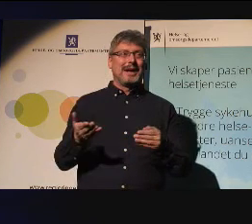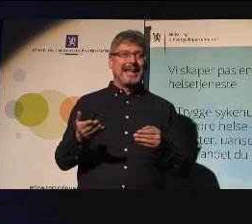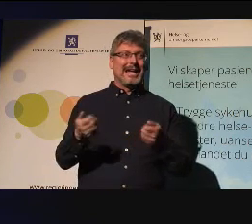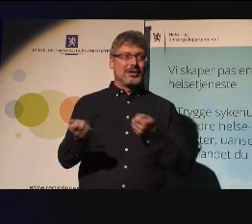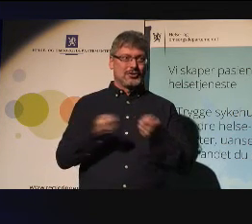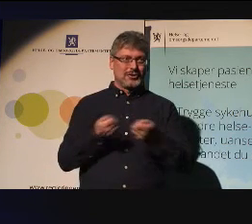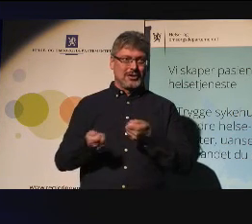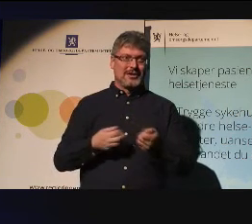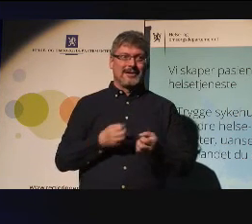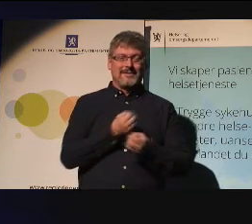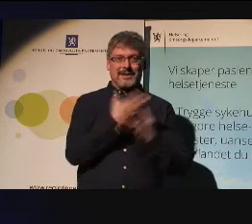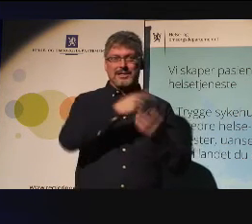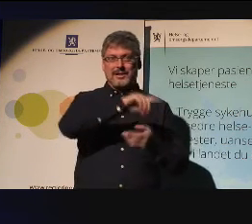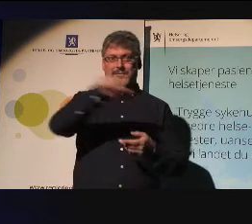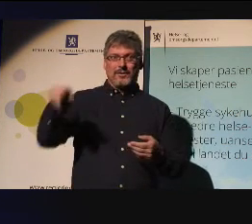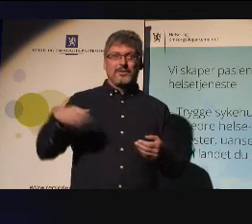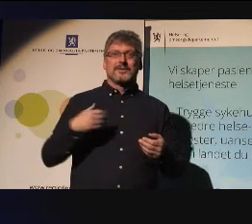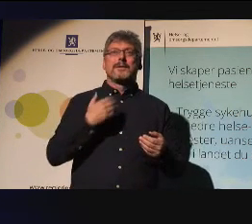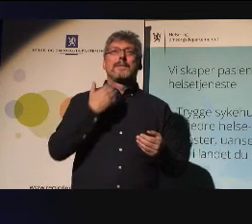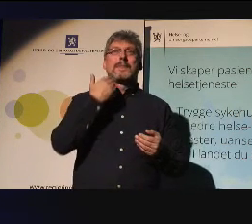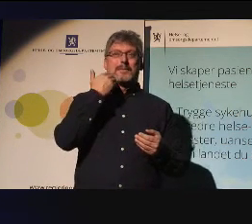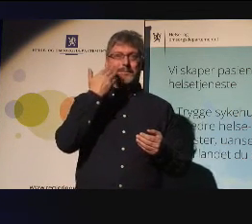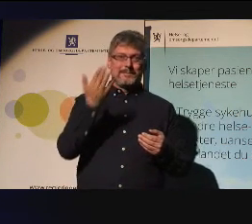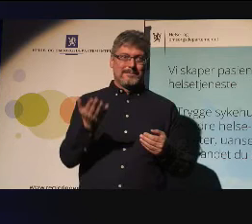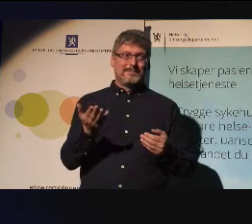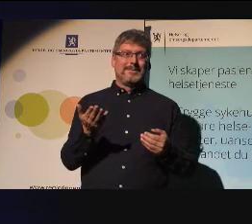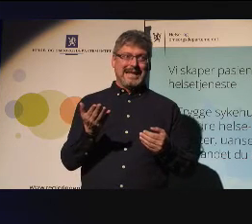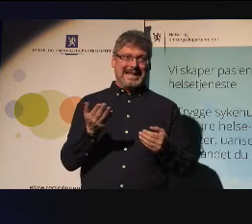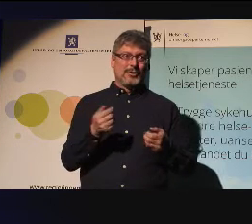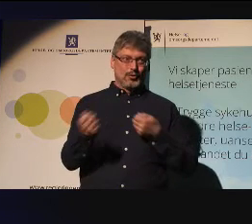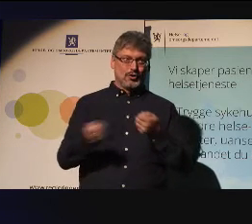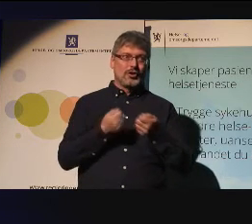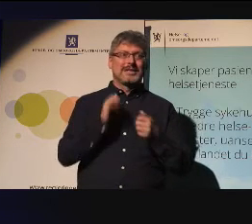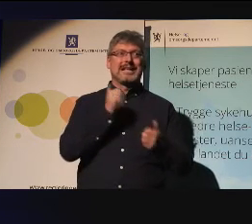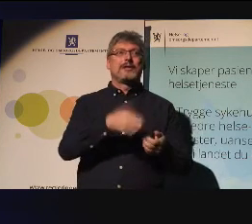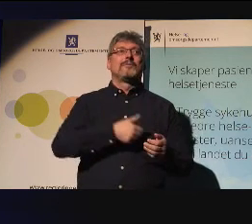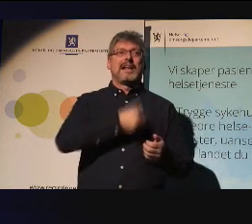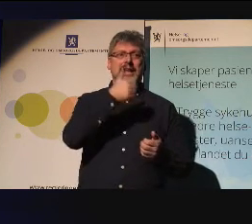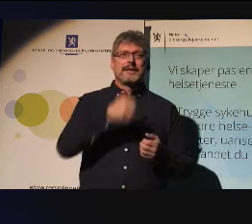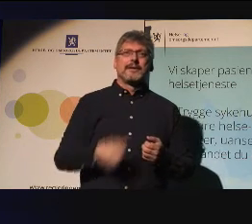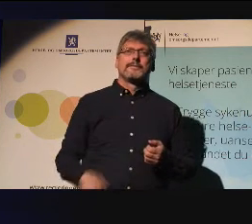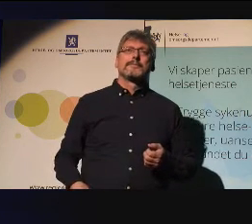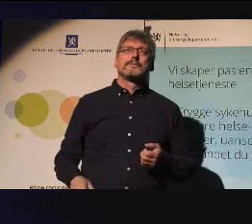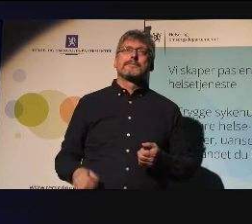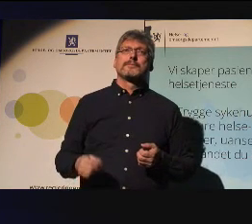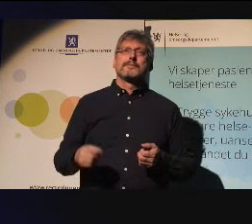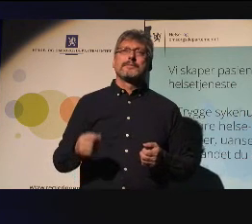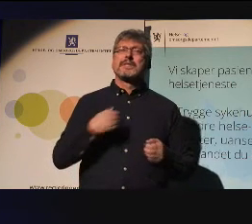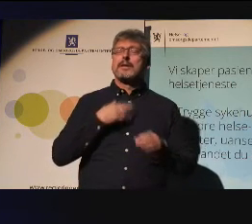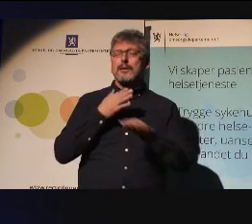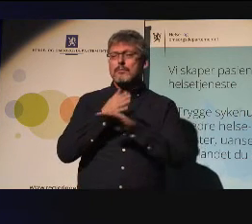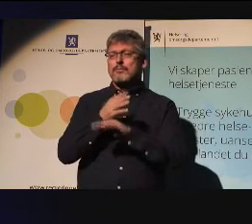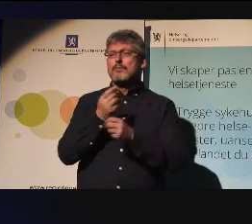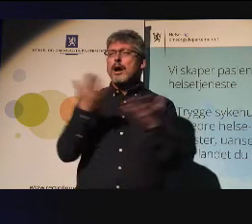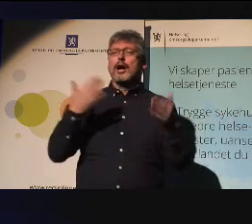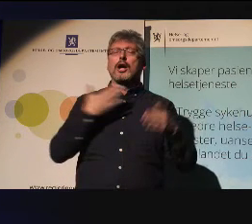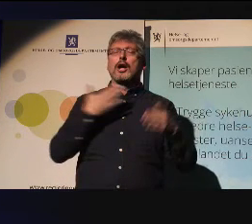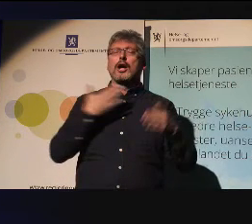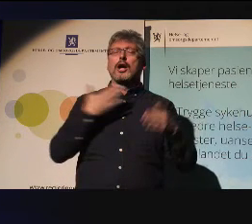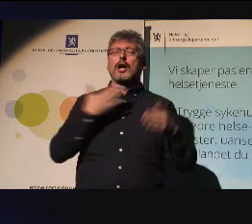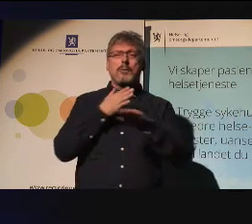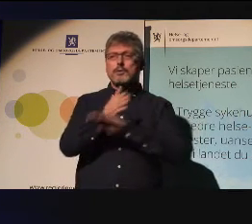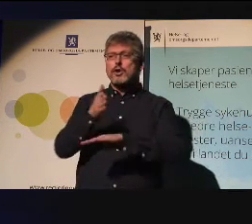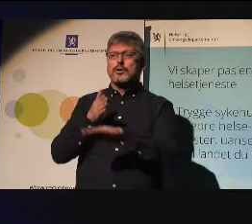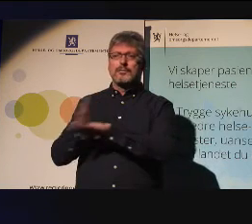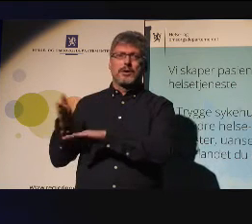av oss blir jo også ledere, selv om vi er ledere. Jeg har besøkt en rekke sykehjem. Og jeg